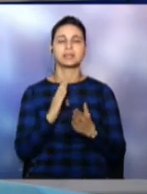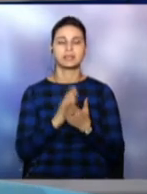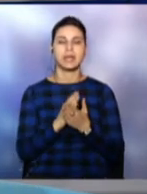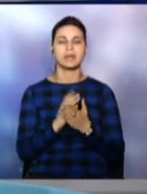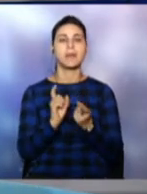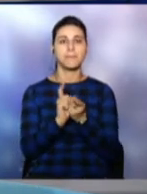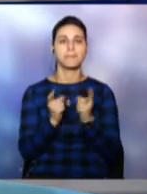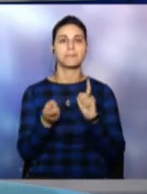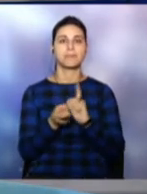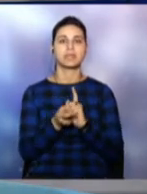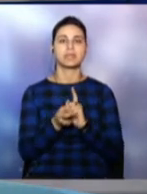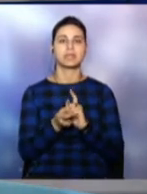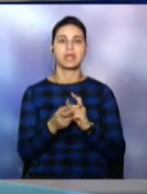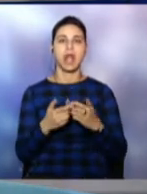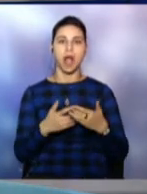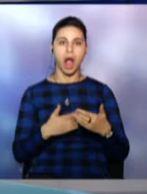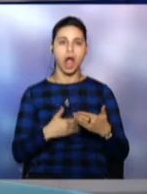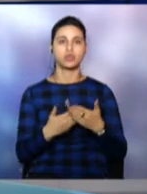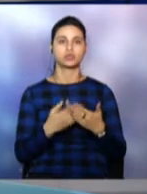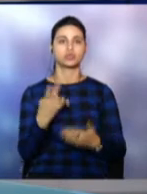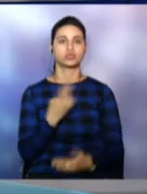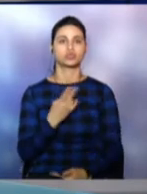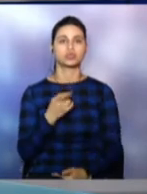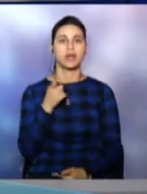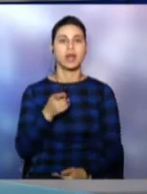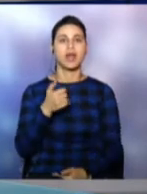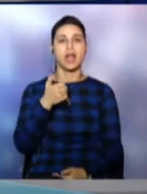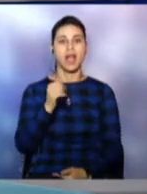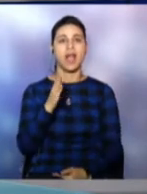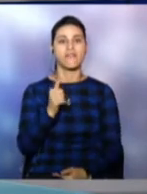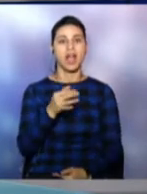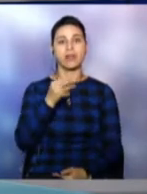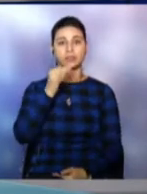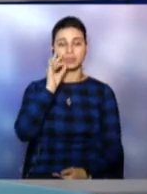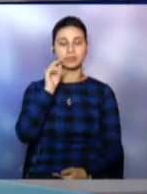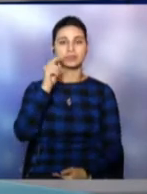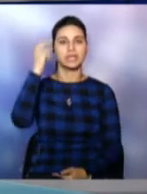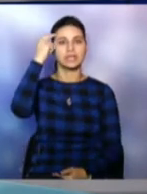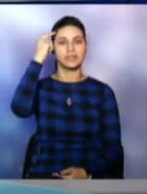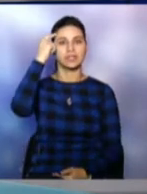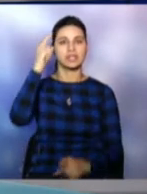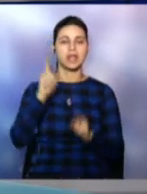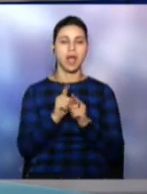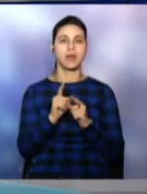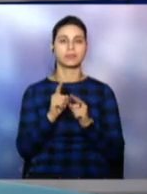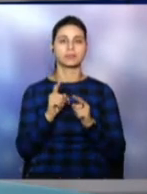პირიქით გააქტიურება, კოფეინი გახლავთ ცენტრალური ნერვული სისტემის სტიმულატორი, ეგრეთ წოდებული